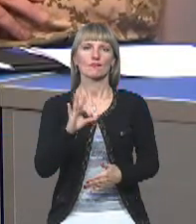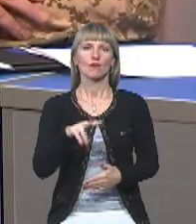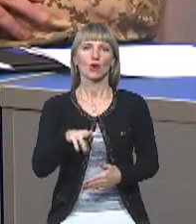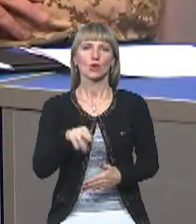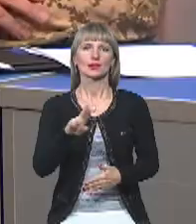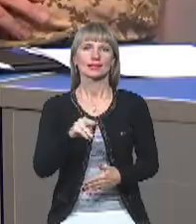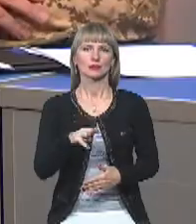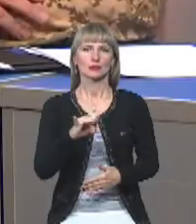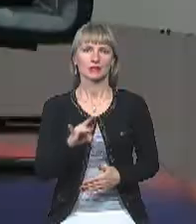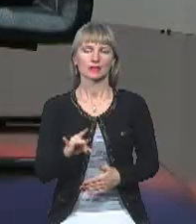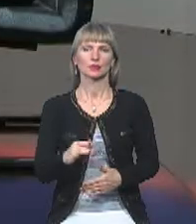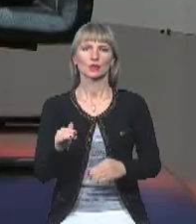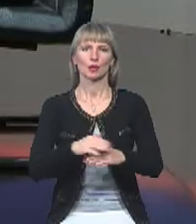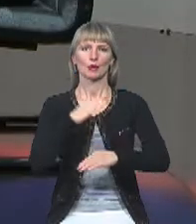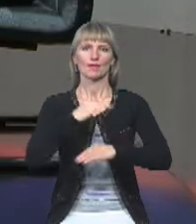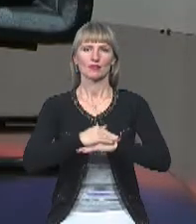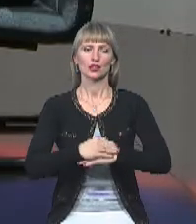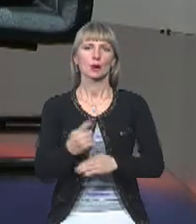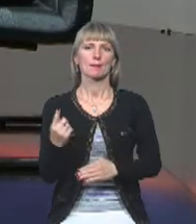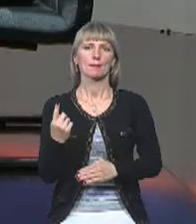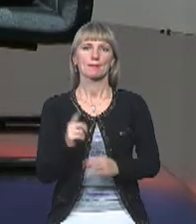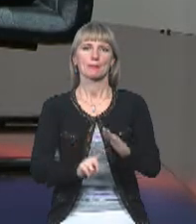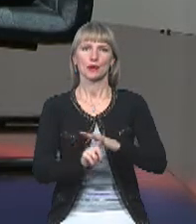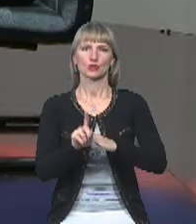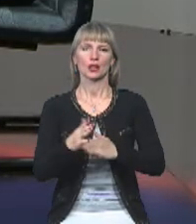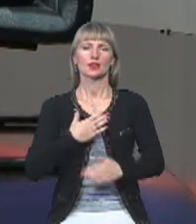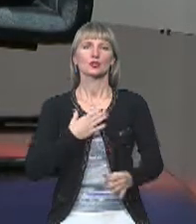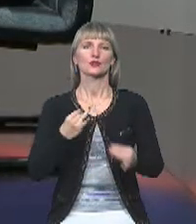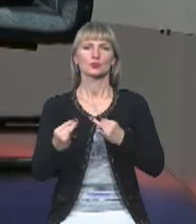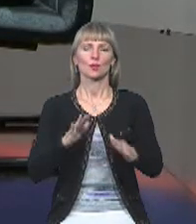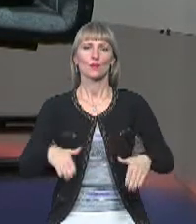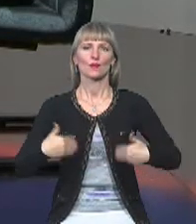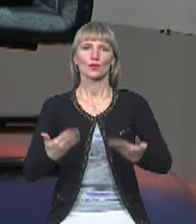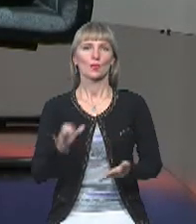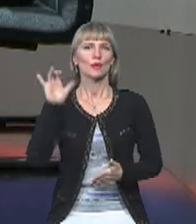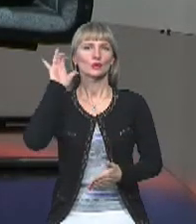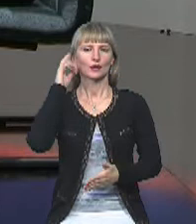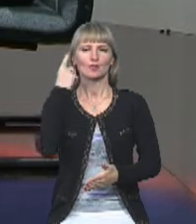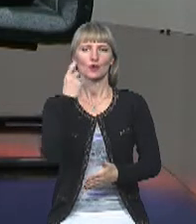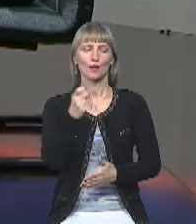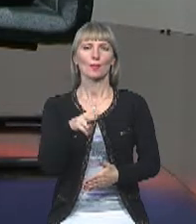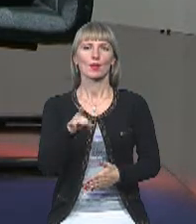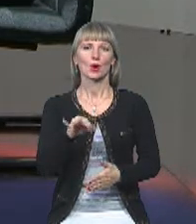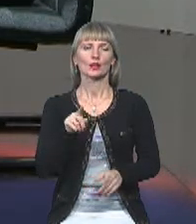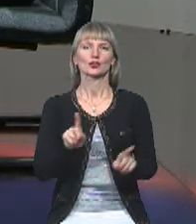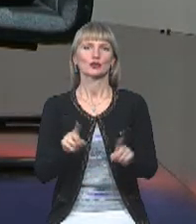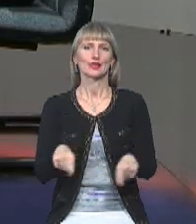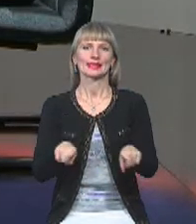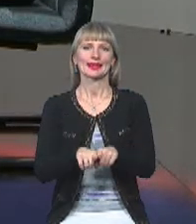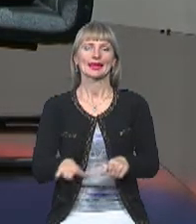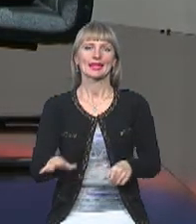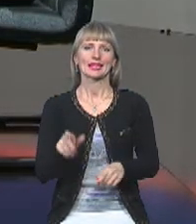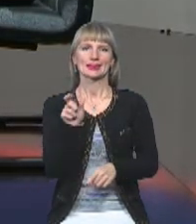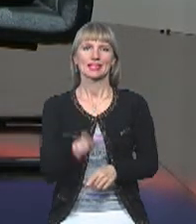студії. Доброго вечора. Добрий вечір. Перш ніж почати нашу розмову, пропоную послухати інформацію про те, що таке